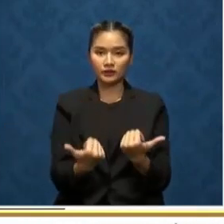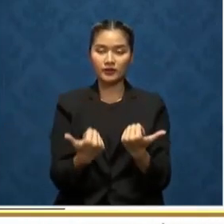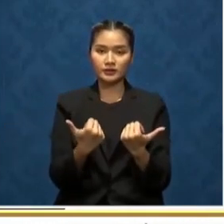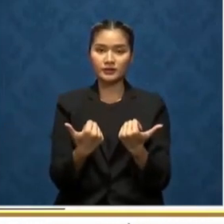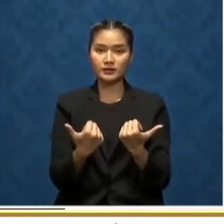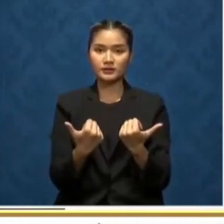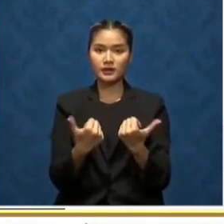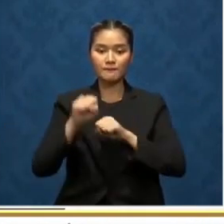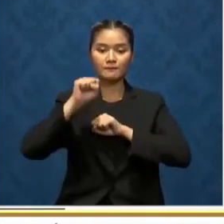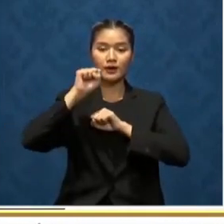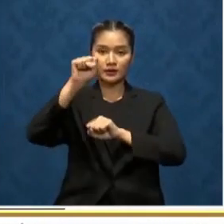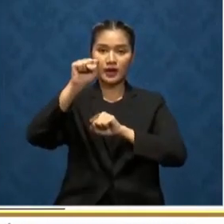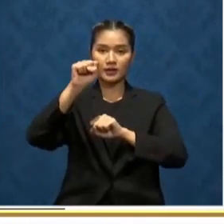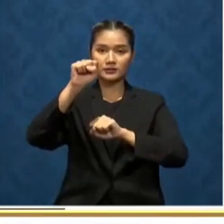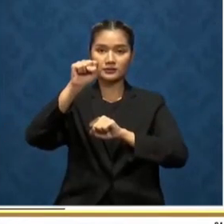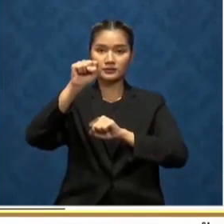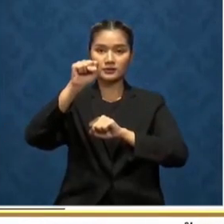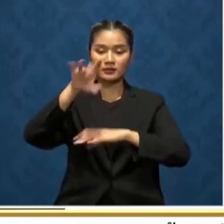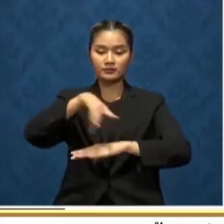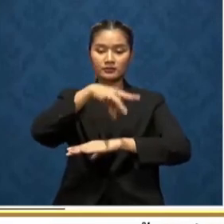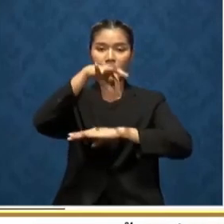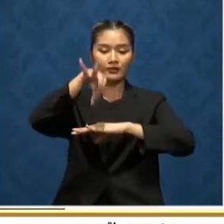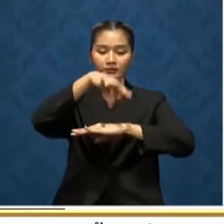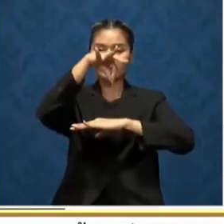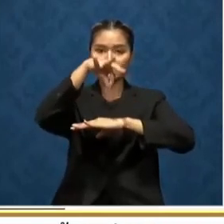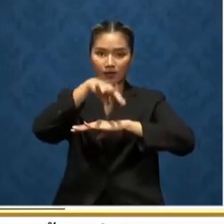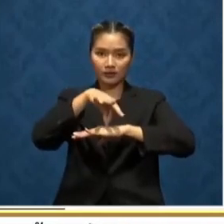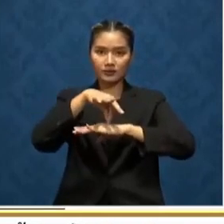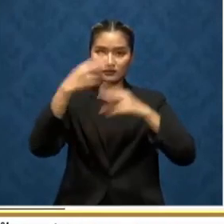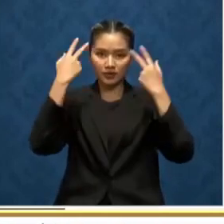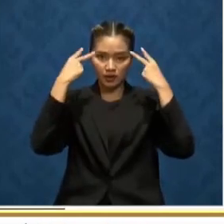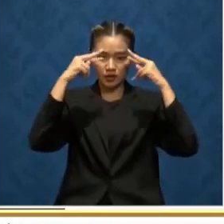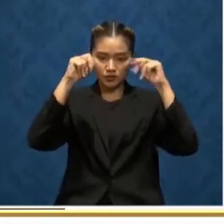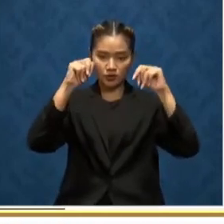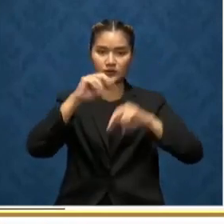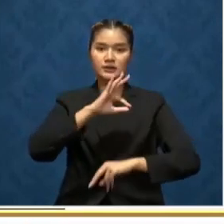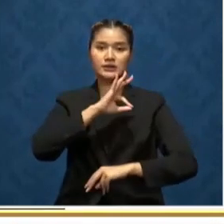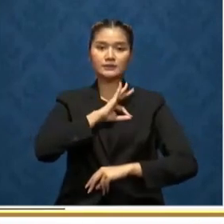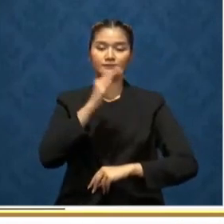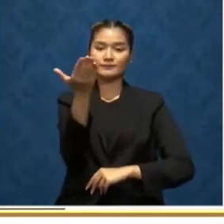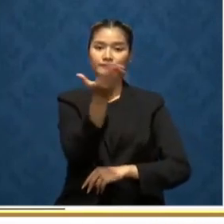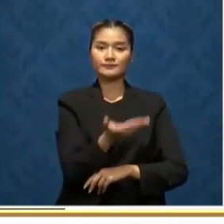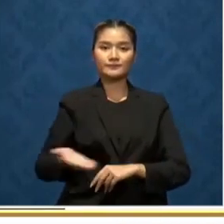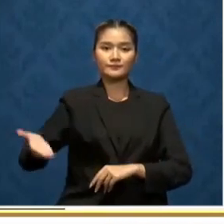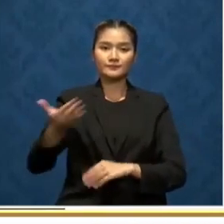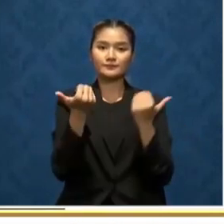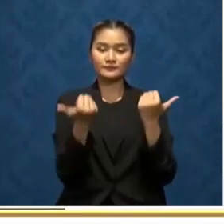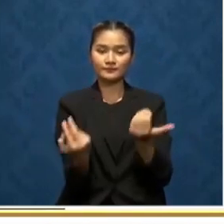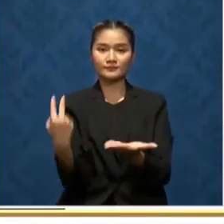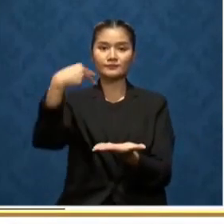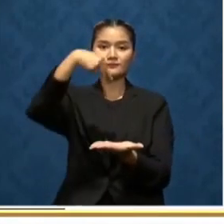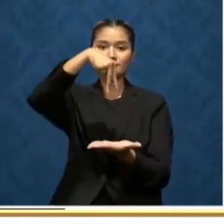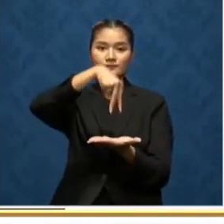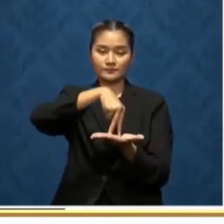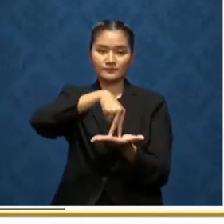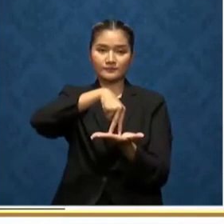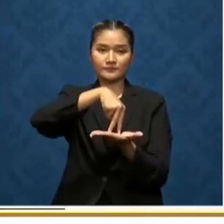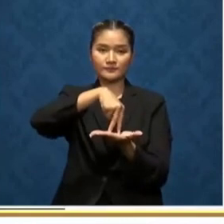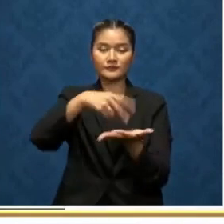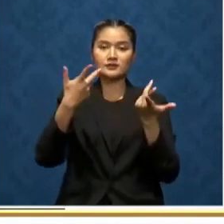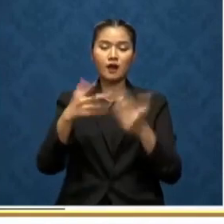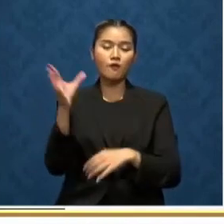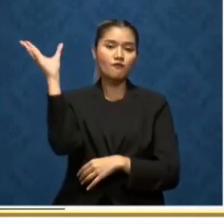กล้าประกาศแต่งตั้งนายกรัฐมนตรีจึงขอเชิญท่านสมาชิกทุกท่านนะครับโปรดยืนขึ้นเพื่อรับฟังพระบรม